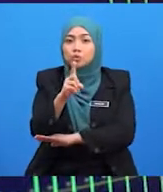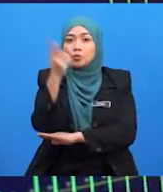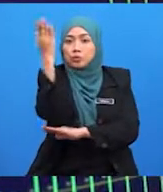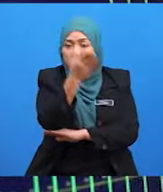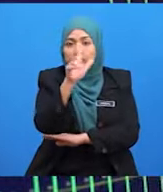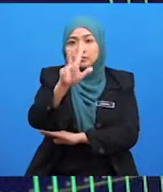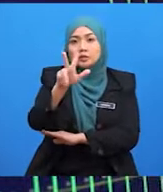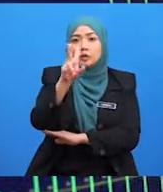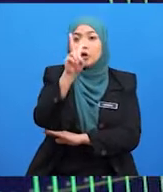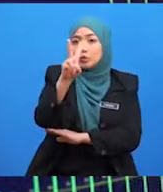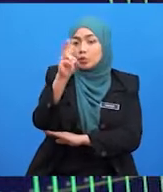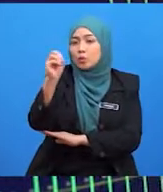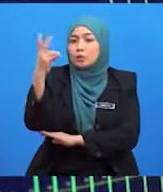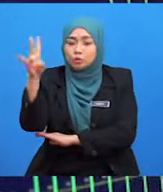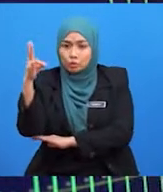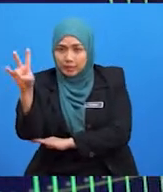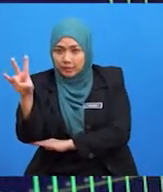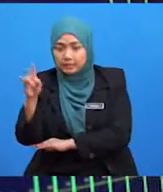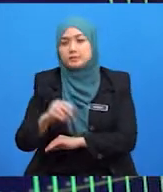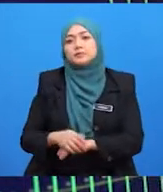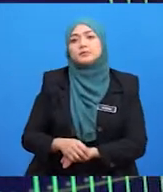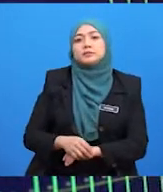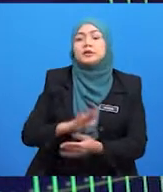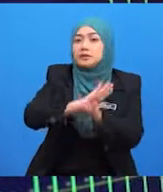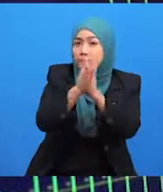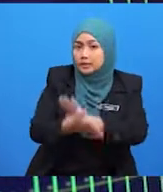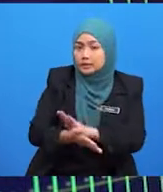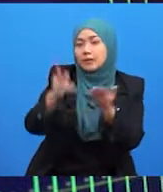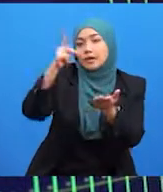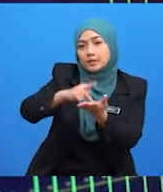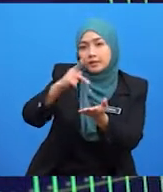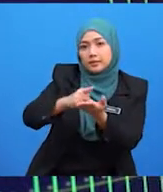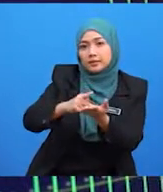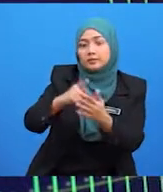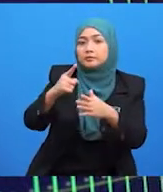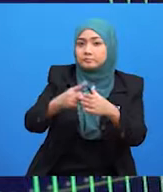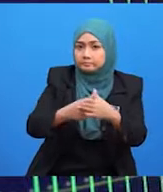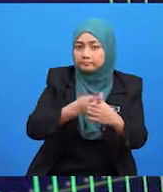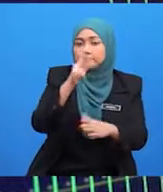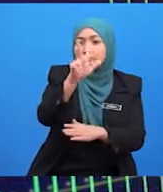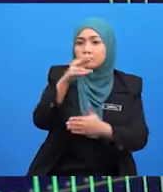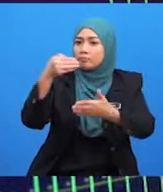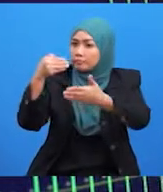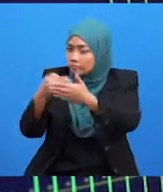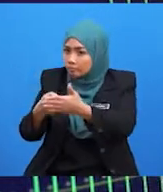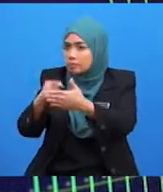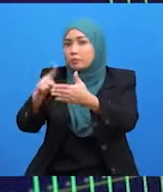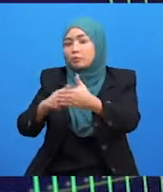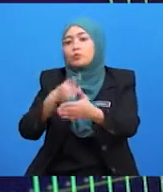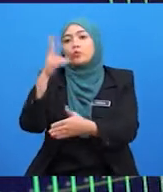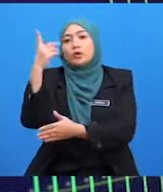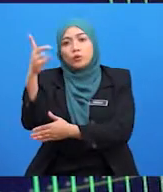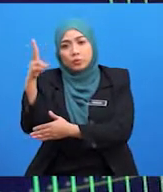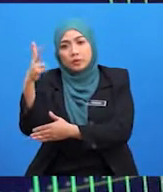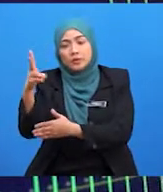Mac 2017. Jadi murid-murid perlu kira bermula Mac hingga Disember ada berapa